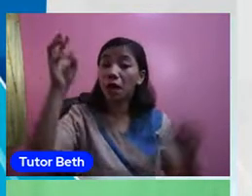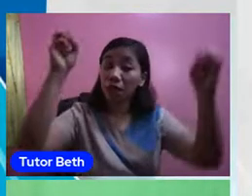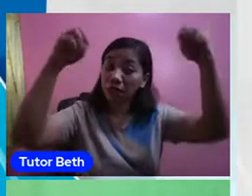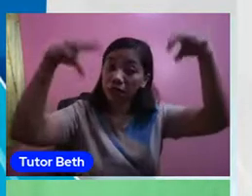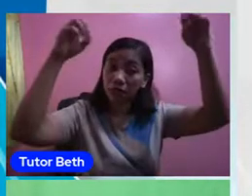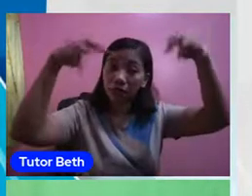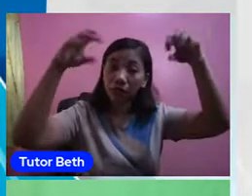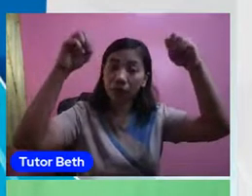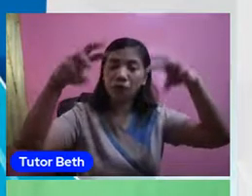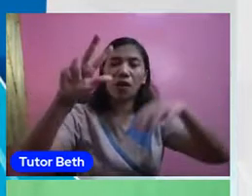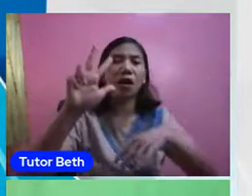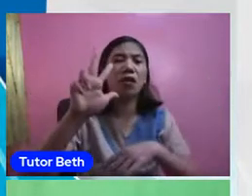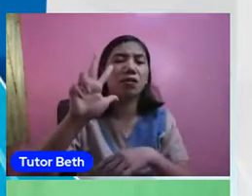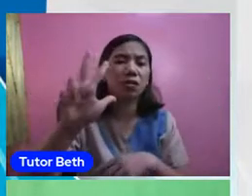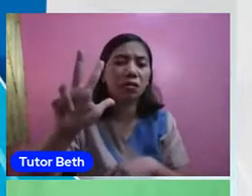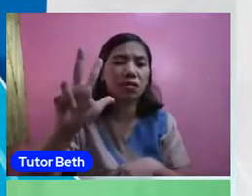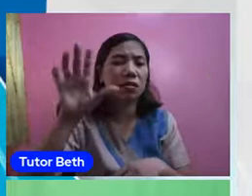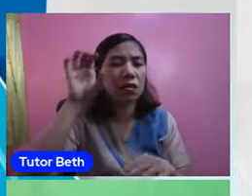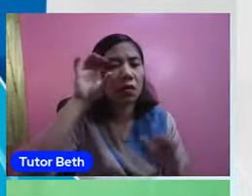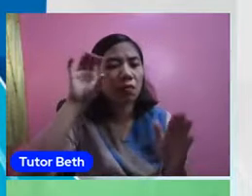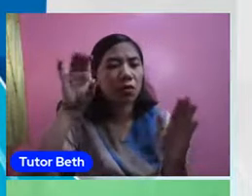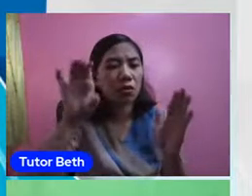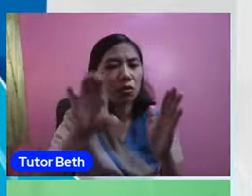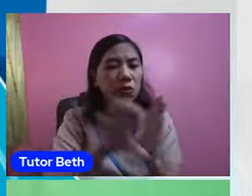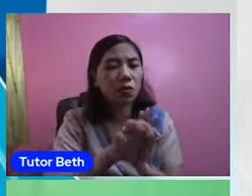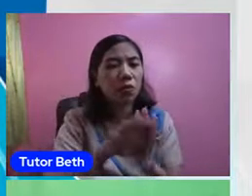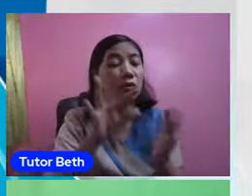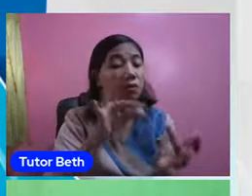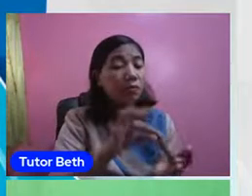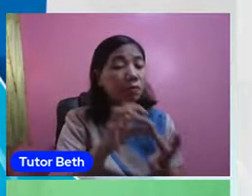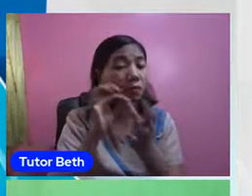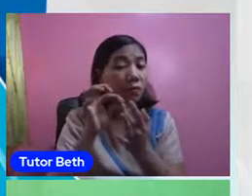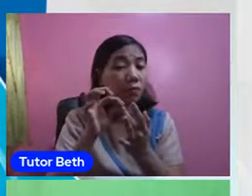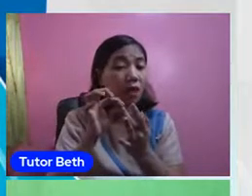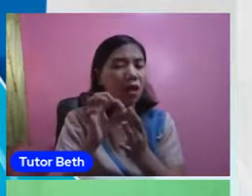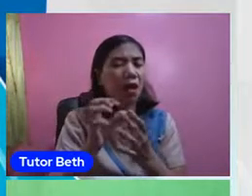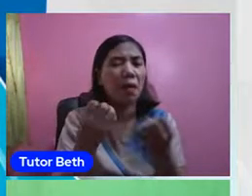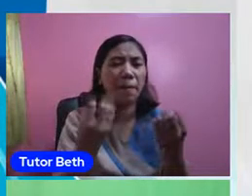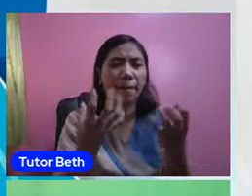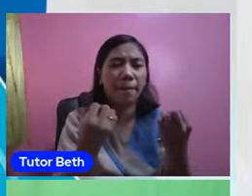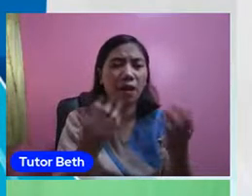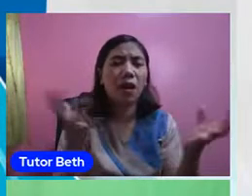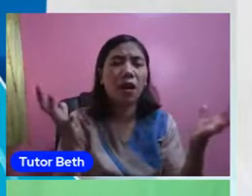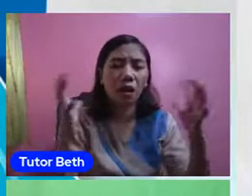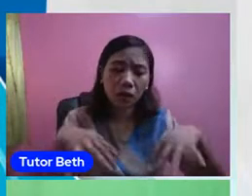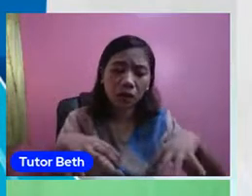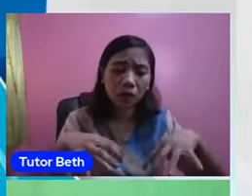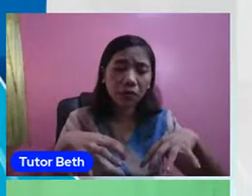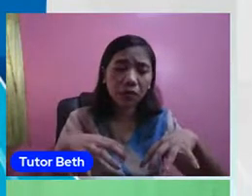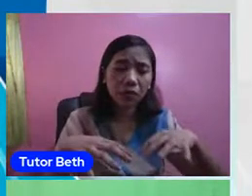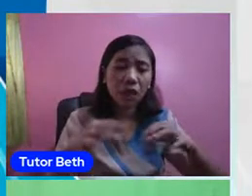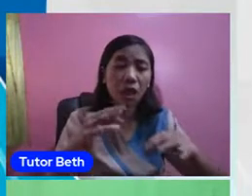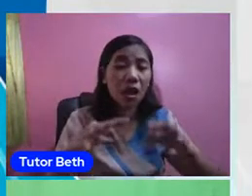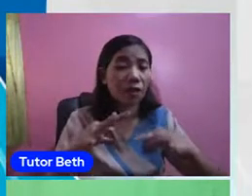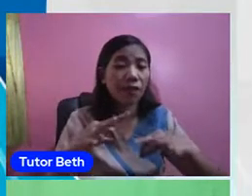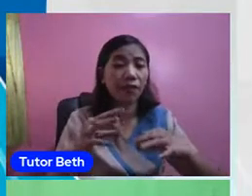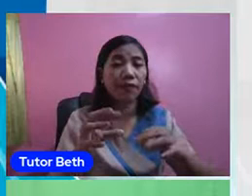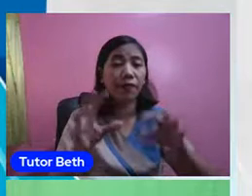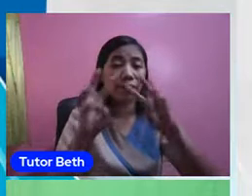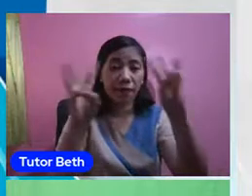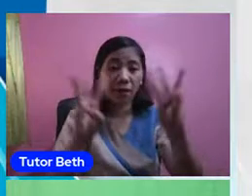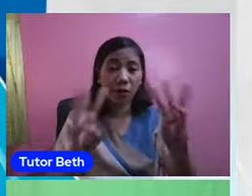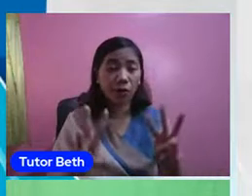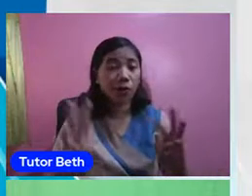diyan ay yung mga kalamidad na nangyayari kung panahon ng tag-ulan. Pero, merong isa diyan. Hindi